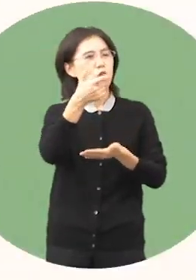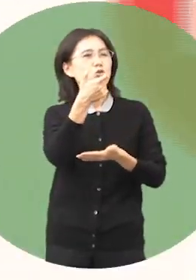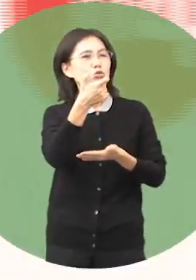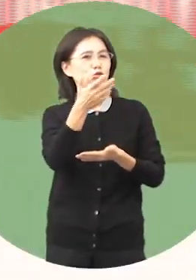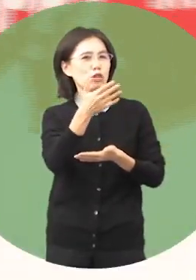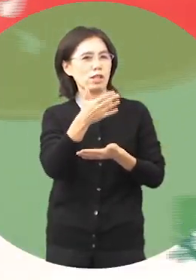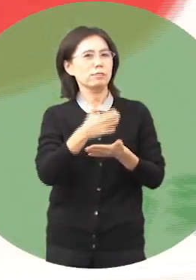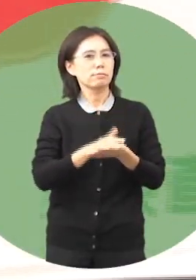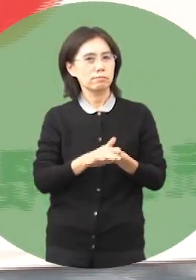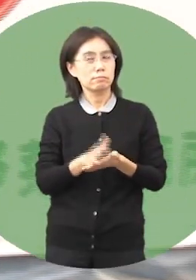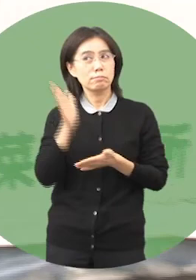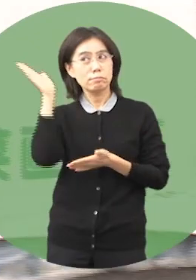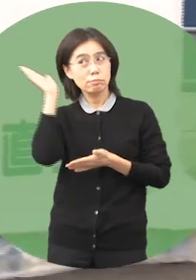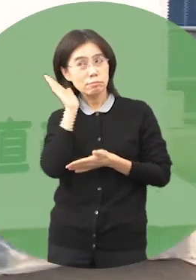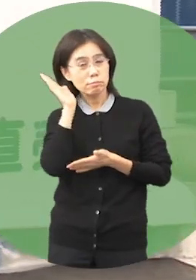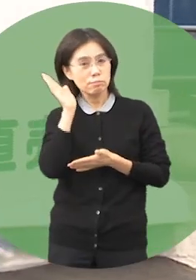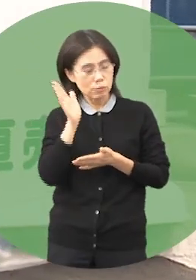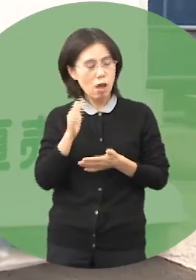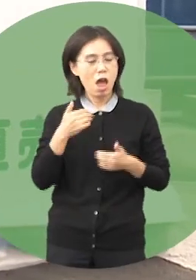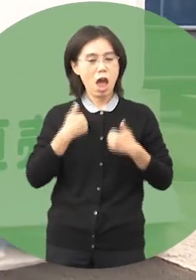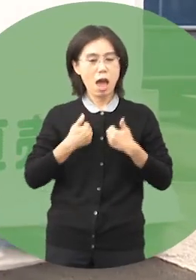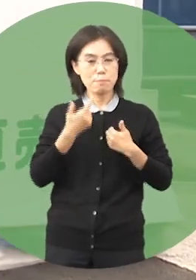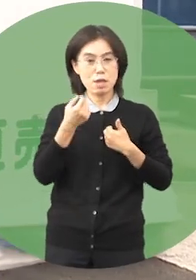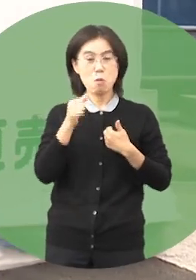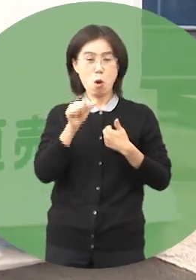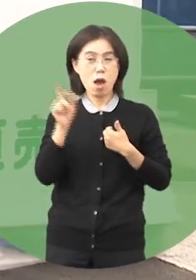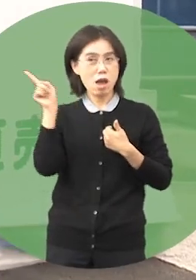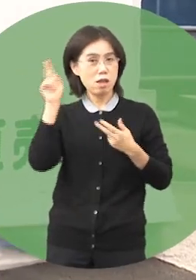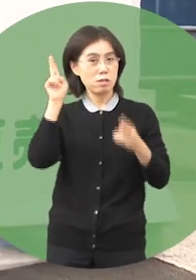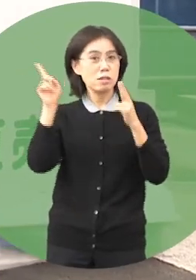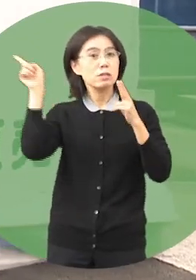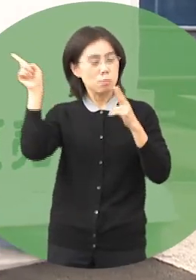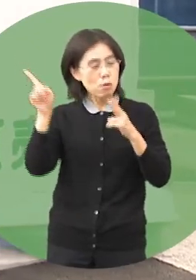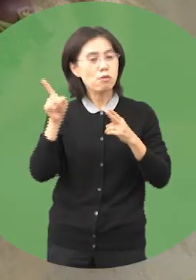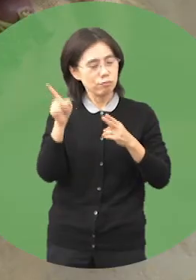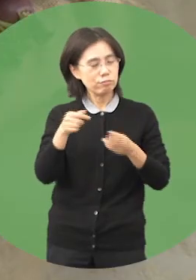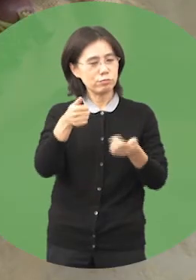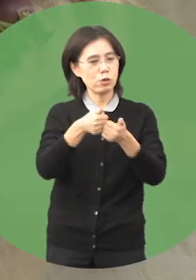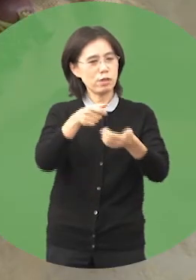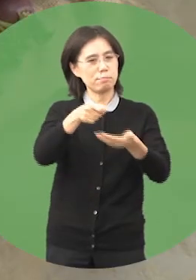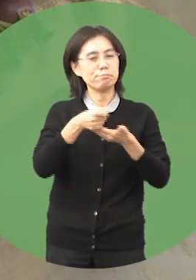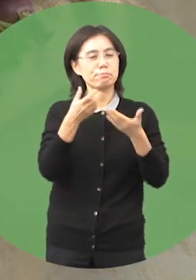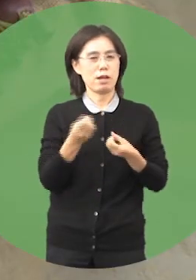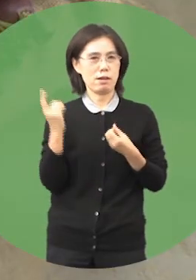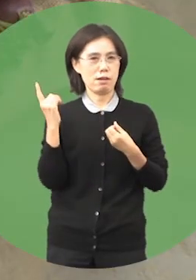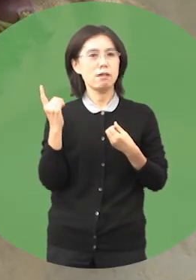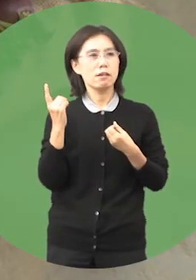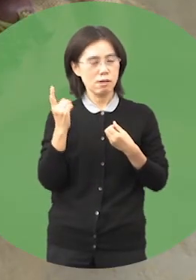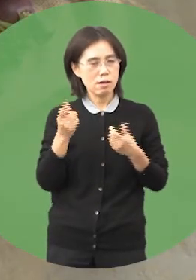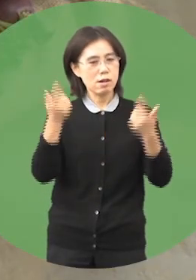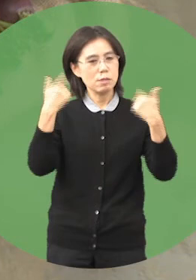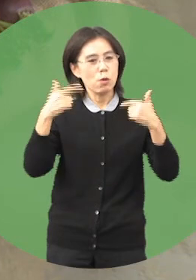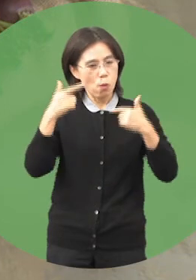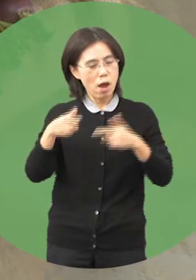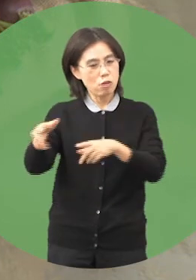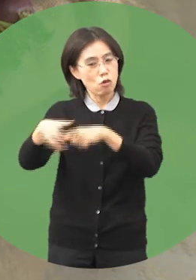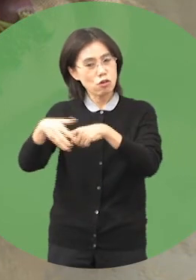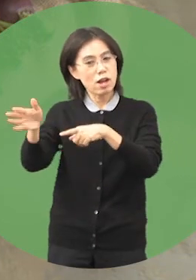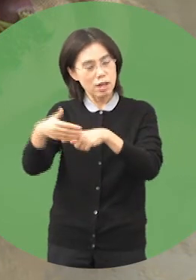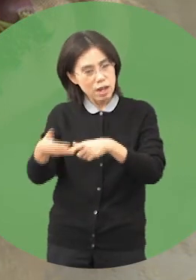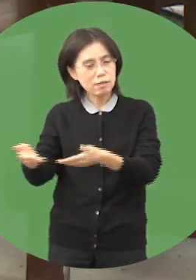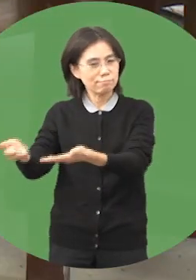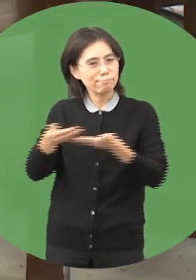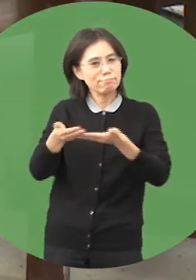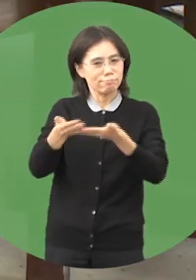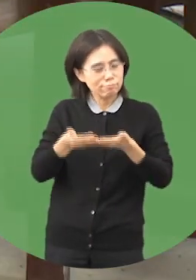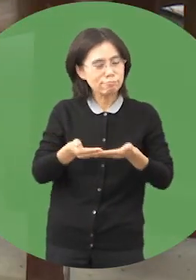を運営する有限会社ハッピーモアさんもそのうちの一社です。日頃は農家さんから直接届けられた野菜